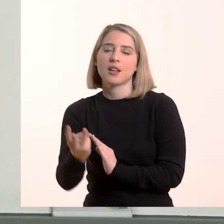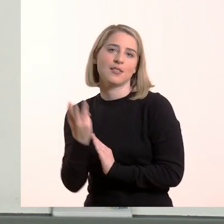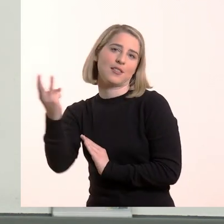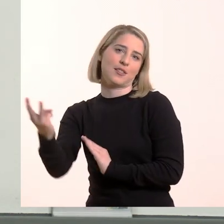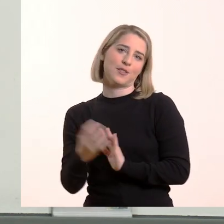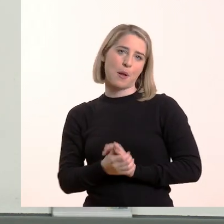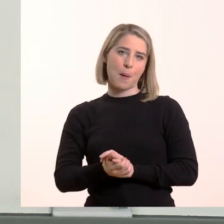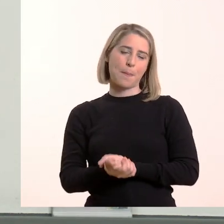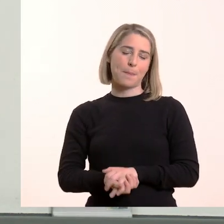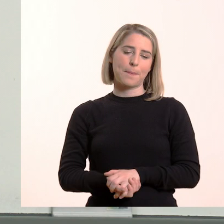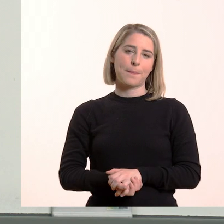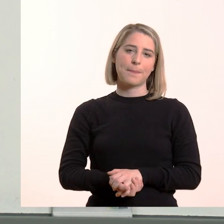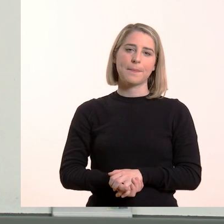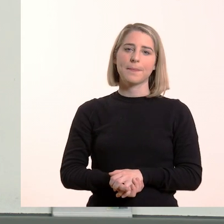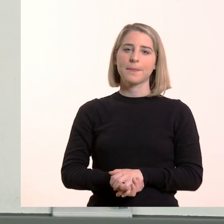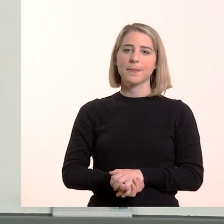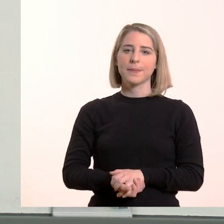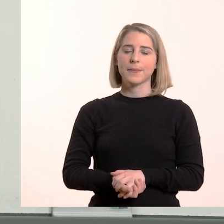σοκολάτες.